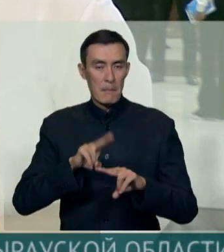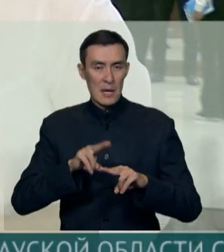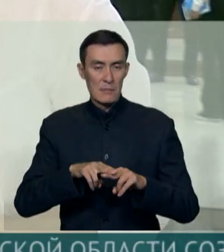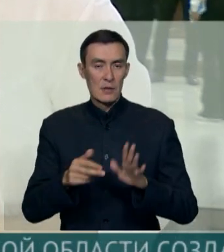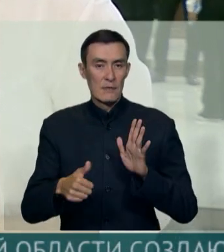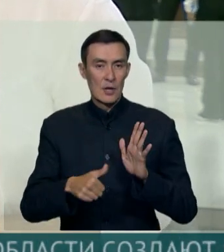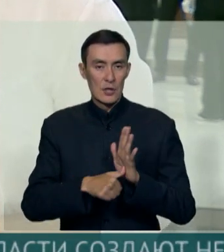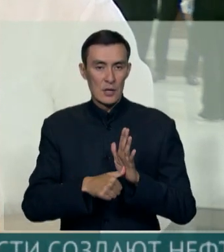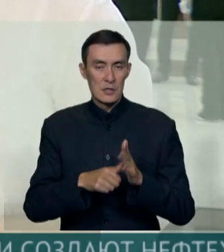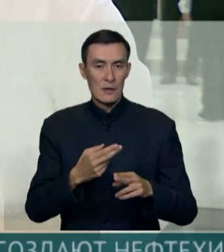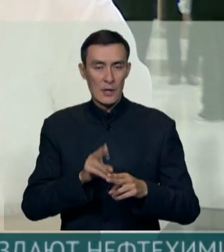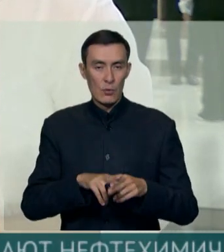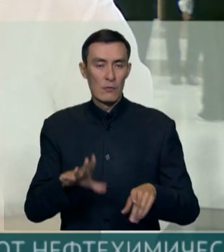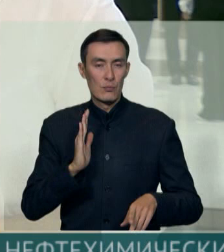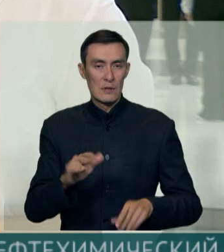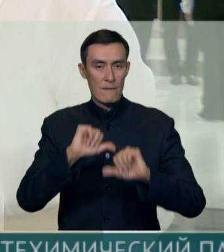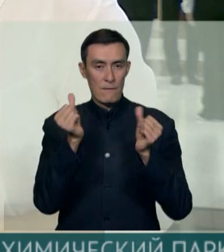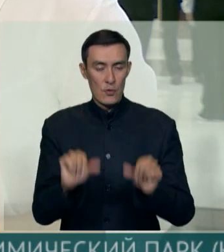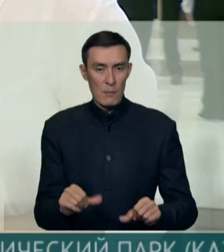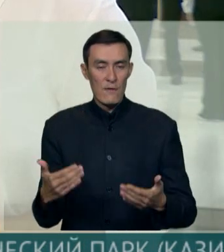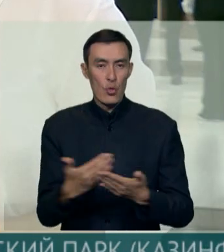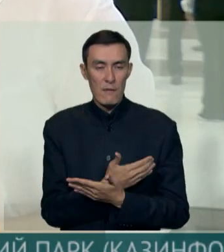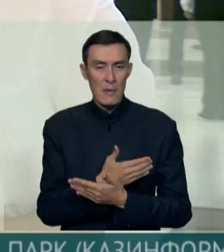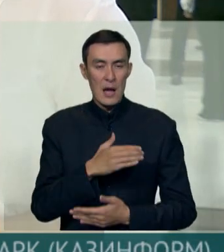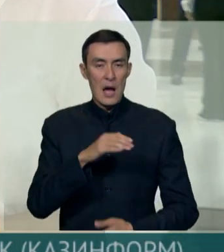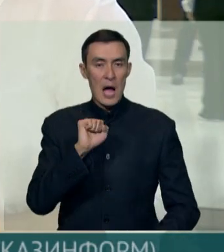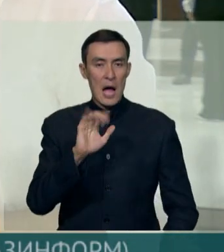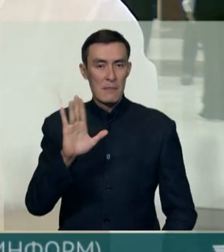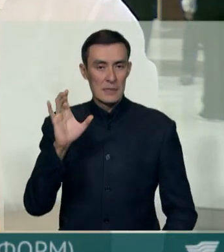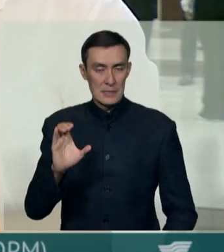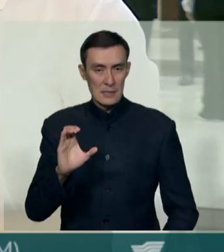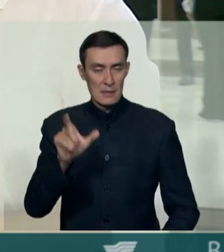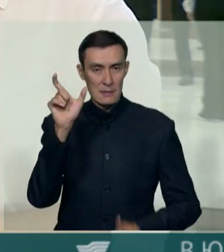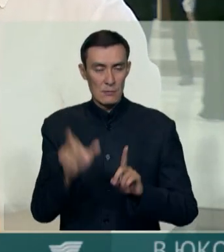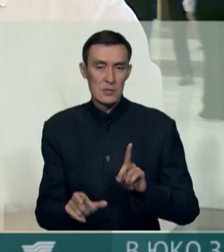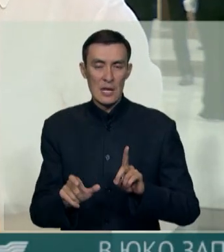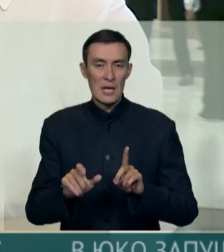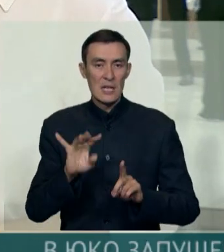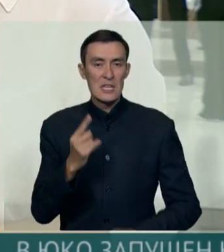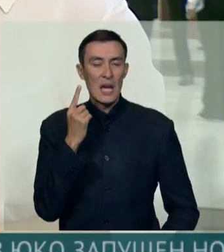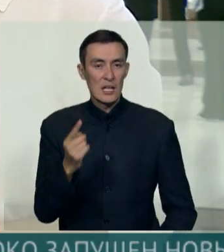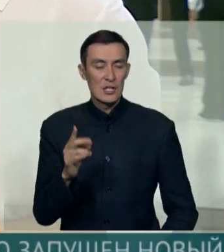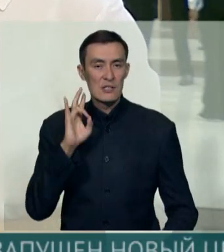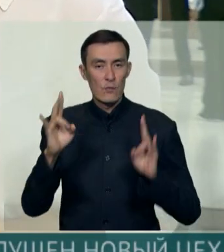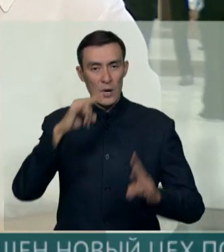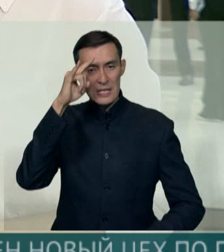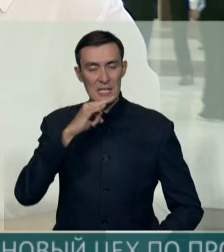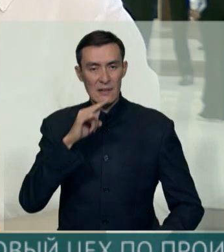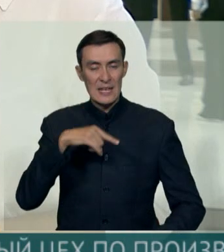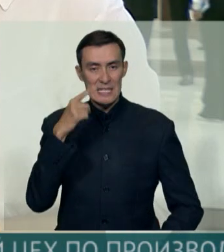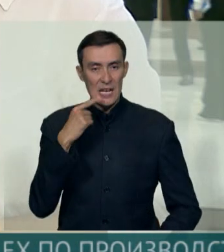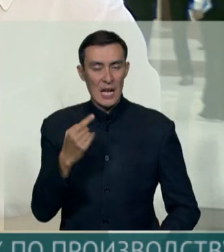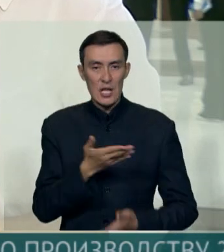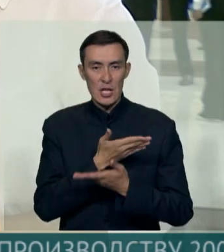через «sh», вот такого типа. То есть в новом алфавите ни один звук казахского языка не потерян, он